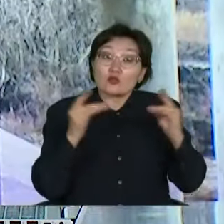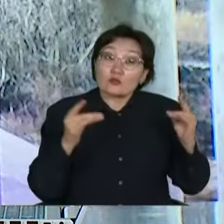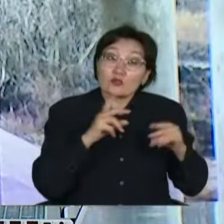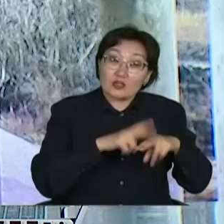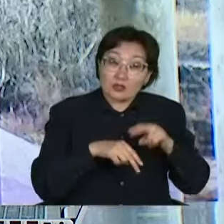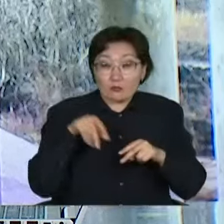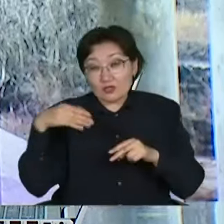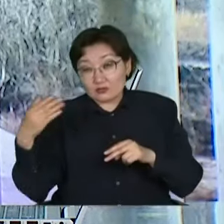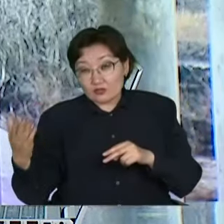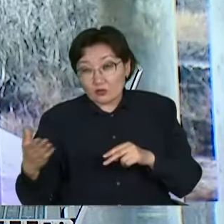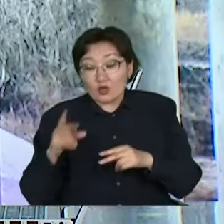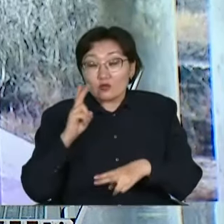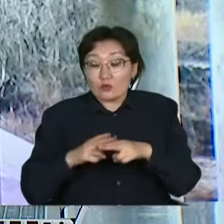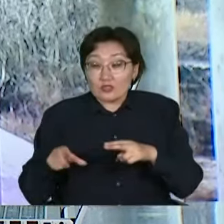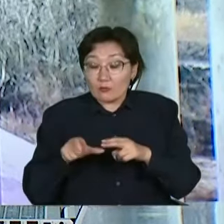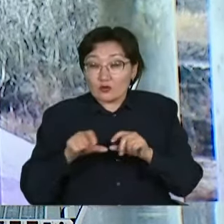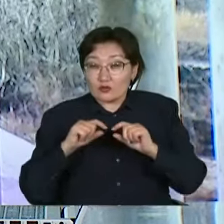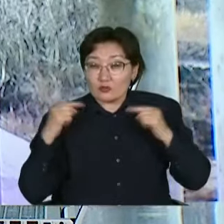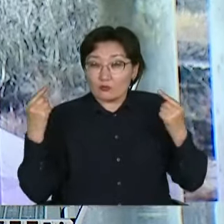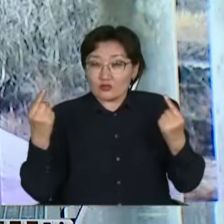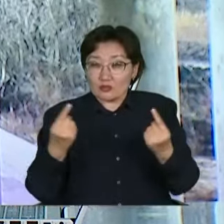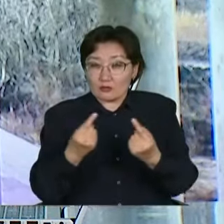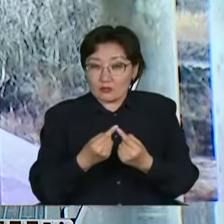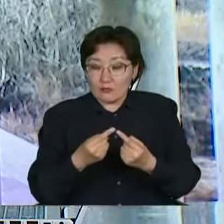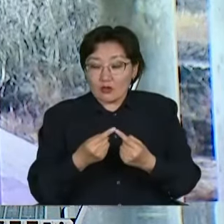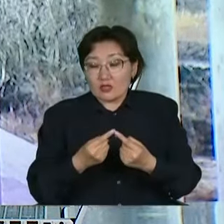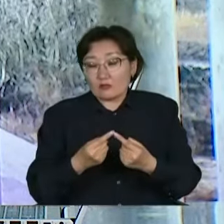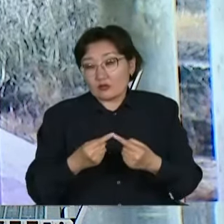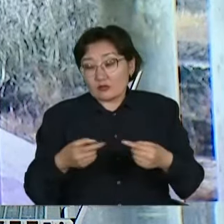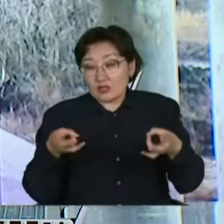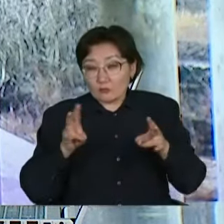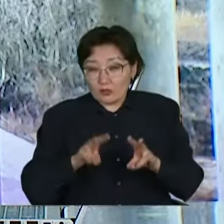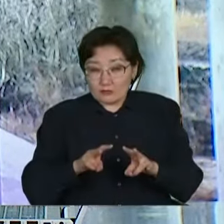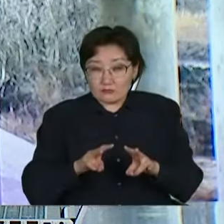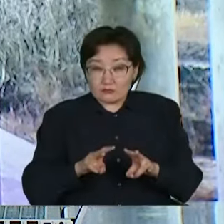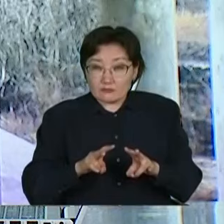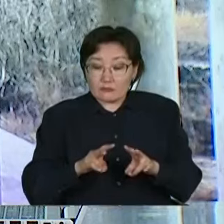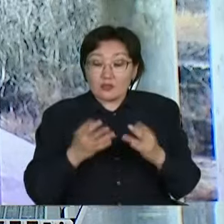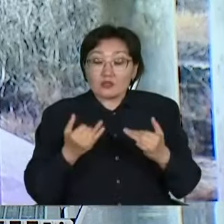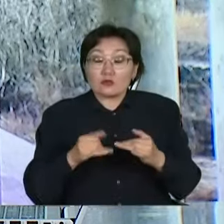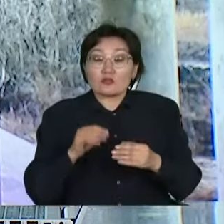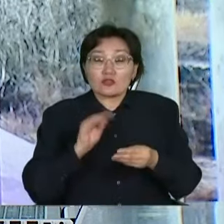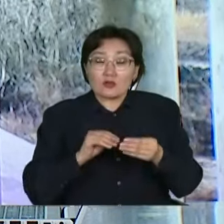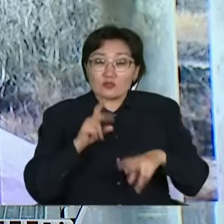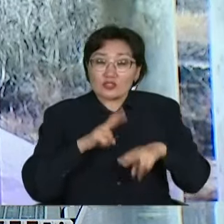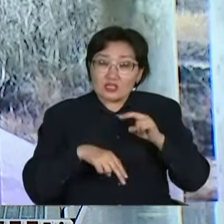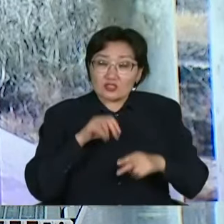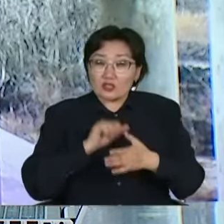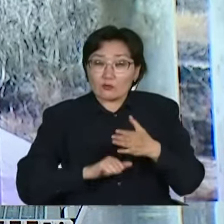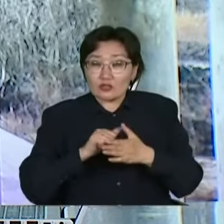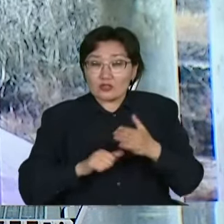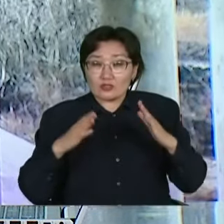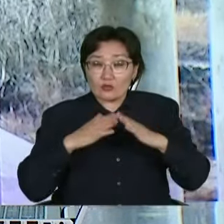енді бір жағынан темір жолмен қоршалып, құдды бір оқшауланған аралды қалғандаймыз деп шағымданды. Үздіксіз құрылыстың кесірінен